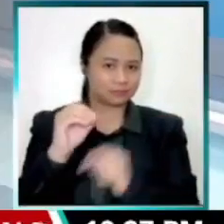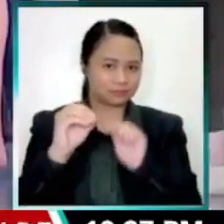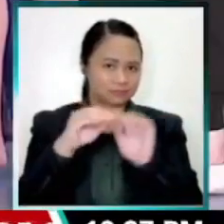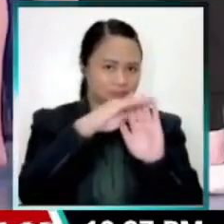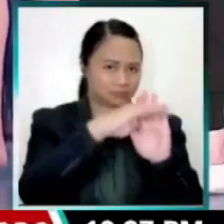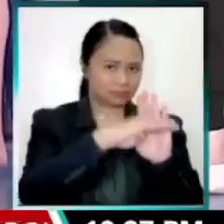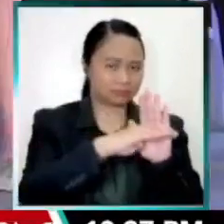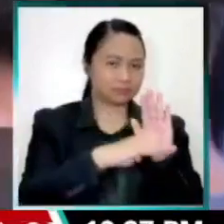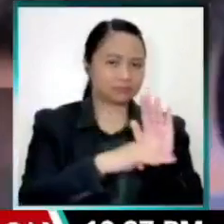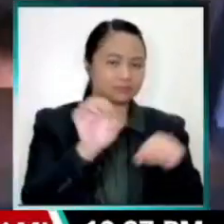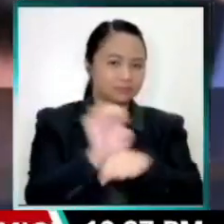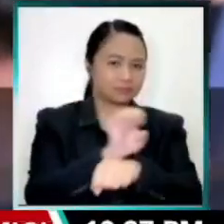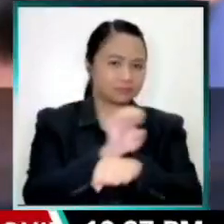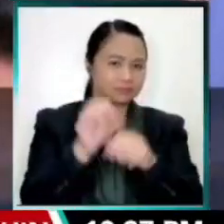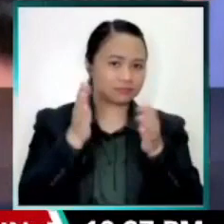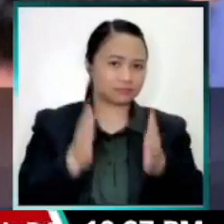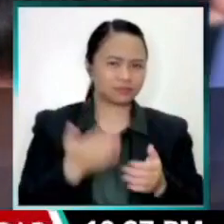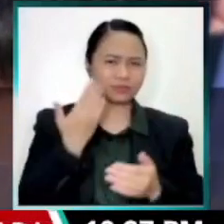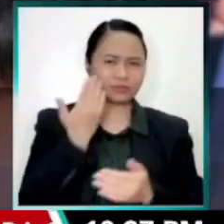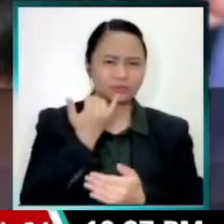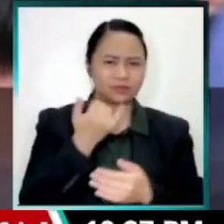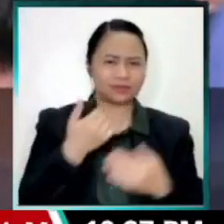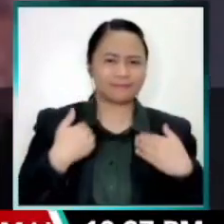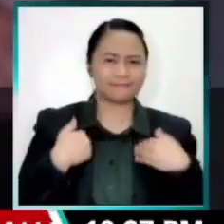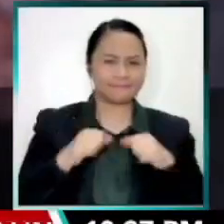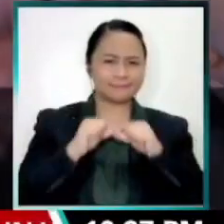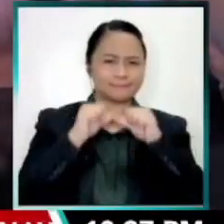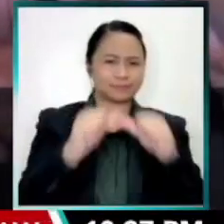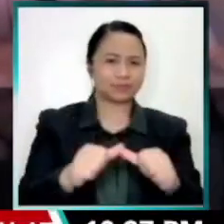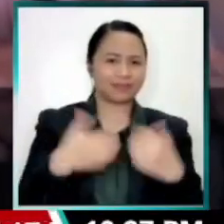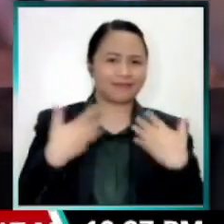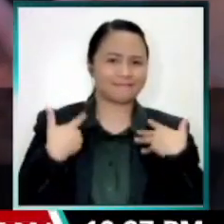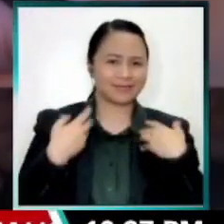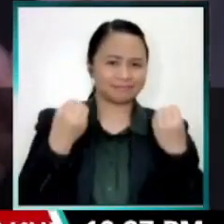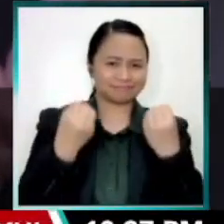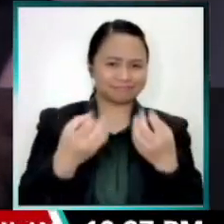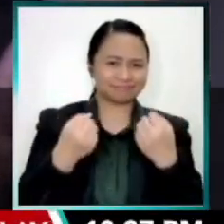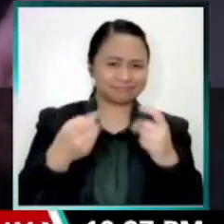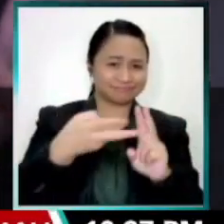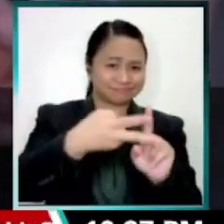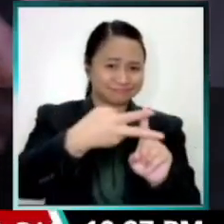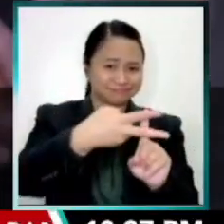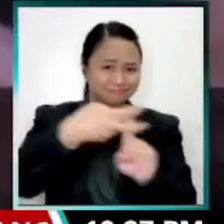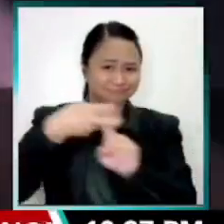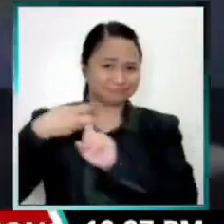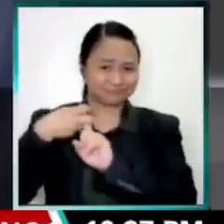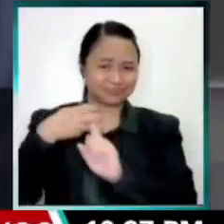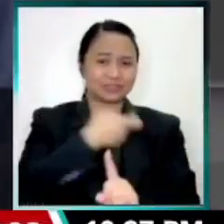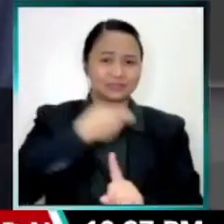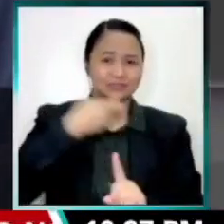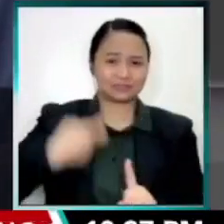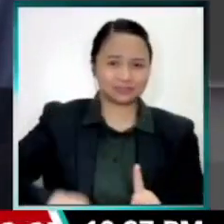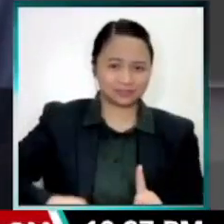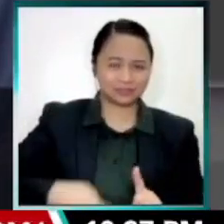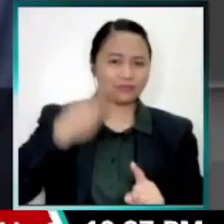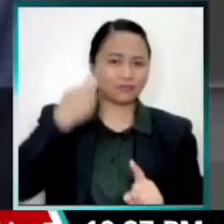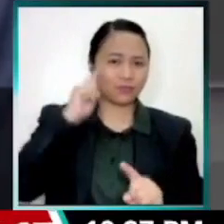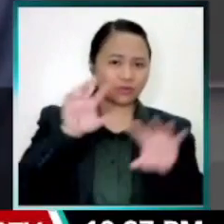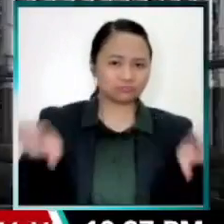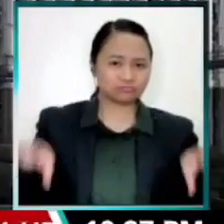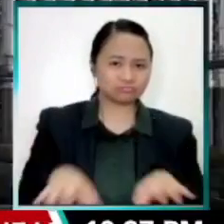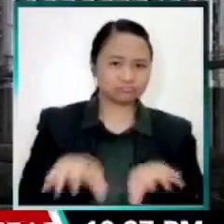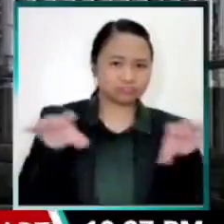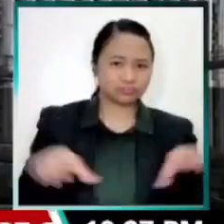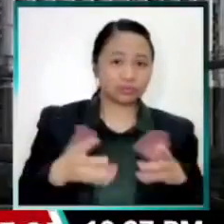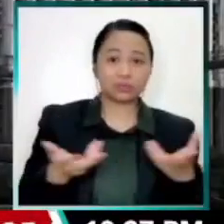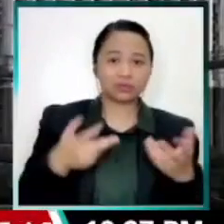Sa gitna yan ng sunod-sunod na insidente ng pagdukot sa mga Chinese national para magtrabaho sa mga Pogo. Kinausap na raw ng PNP